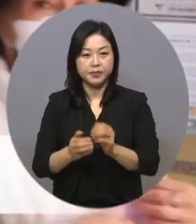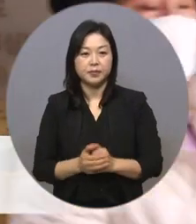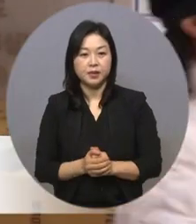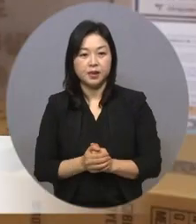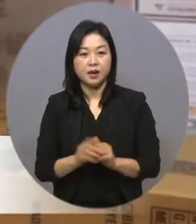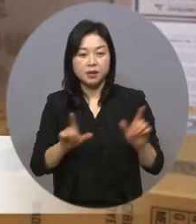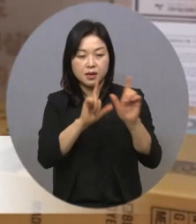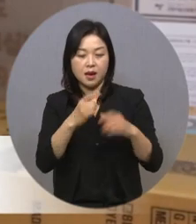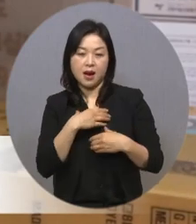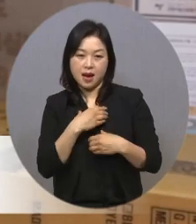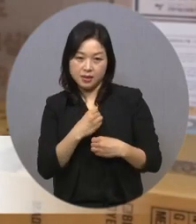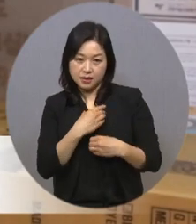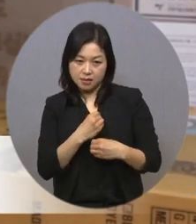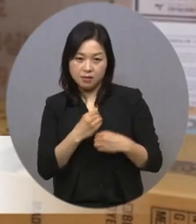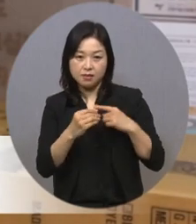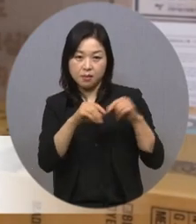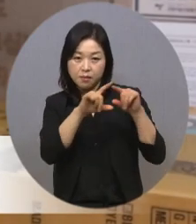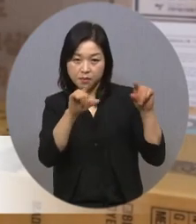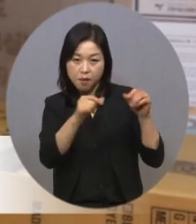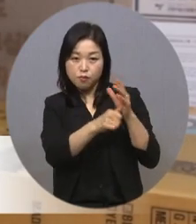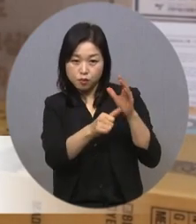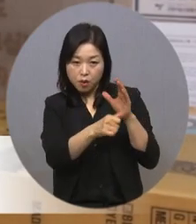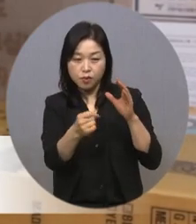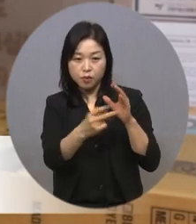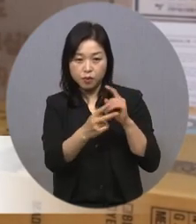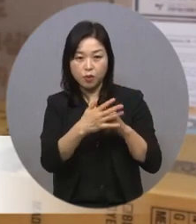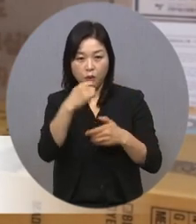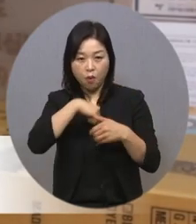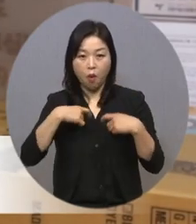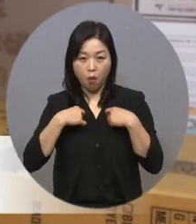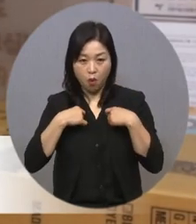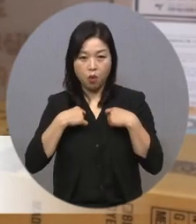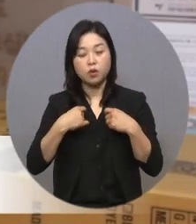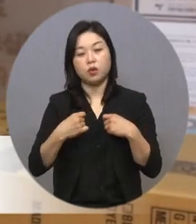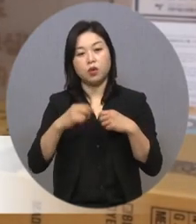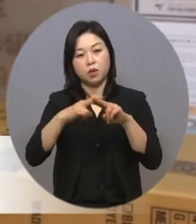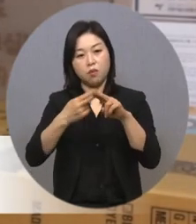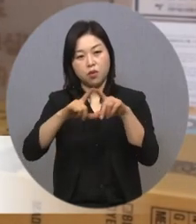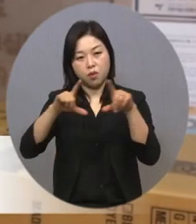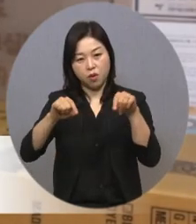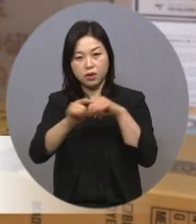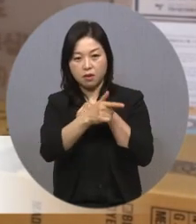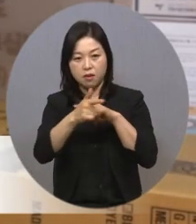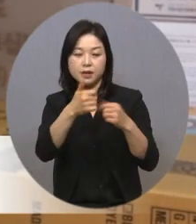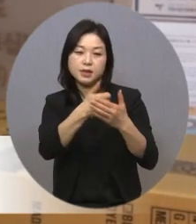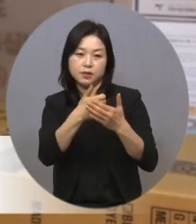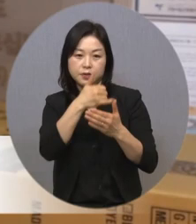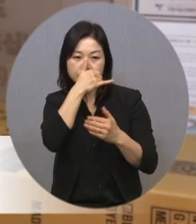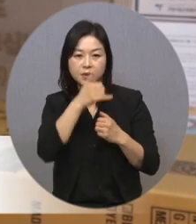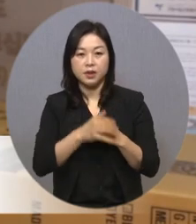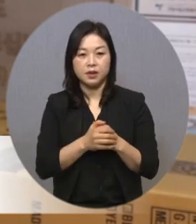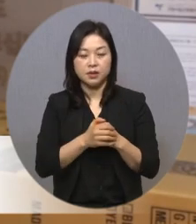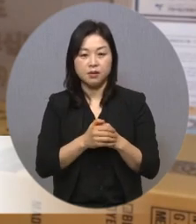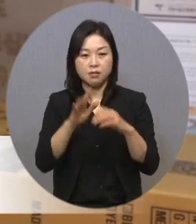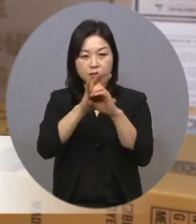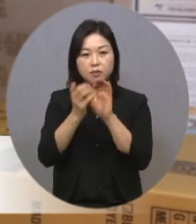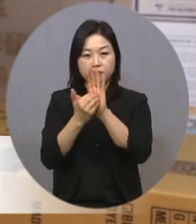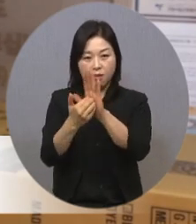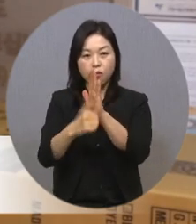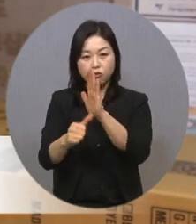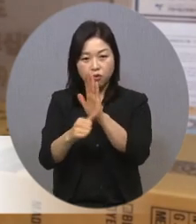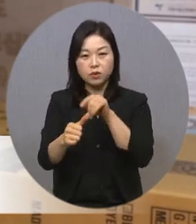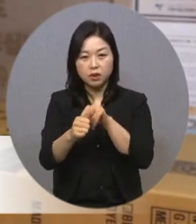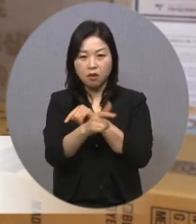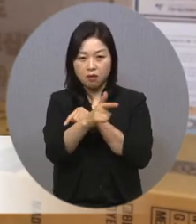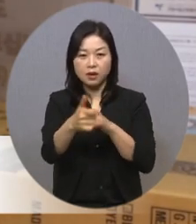생활안전키트, 그다음에 속옷, 그다음에 온누리 상품권 등 후원품을 지원해주고 계십니다. 방역물품과 관련해서도 많은